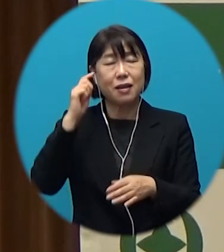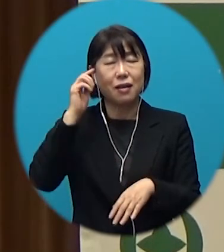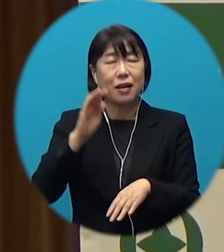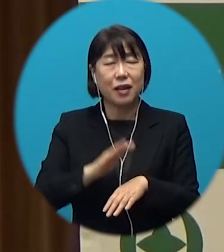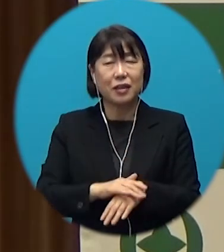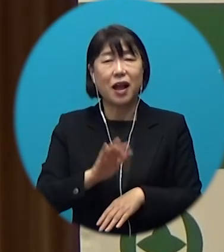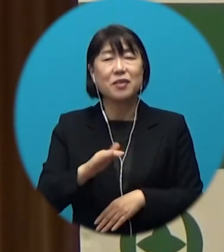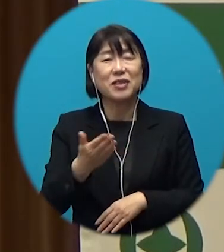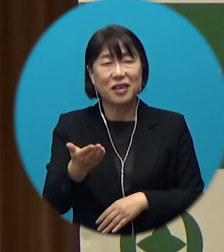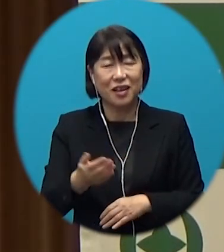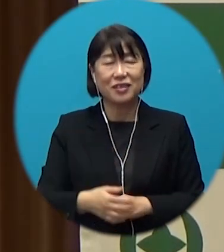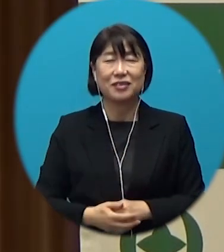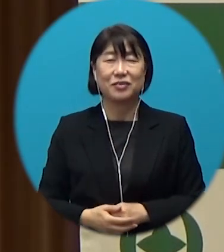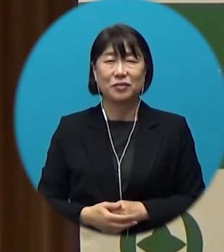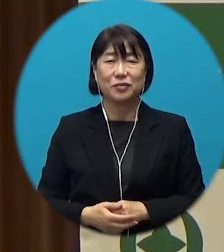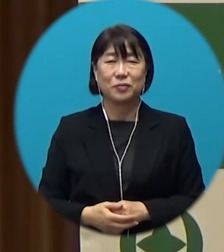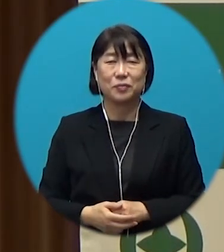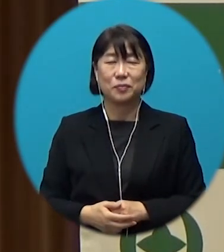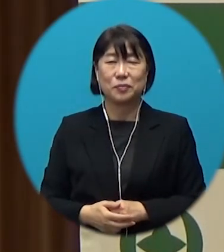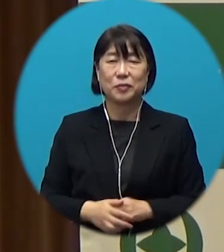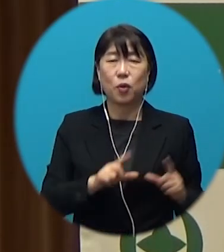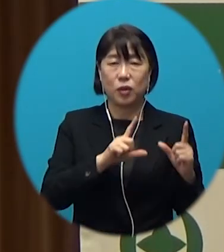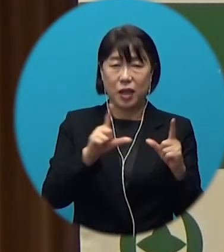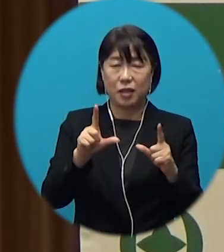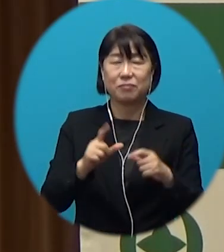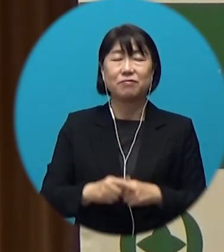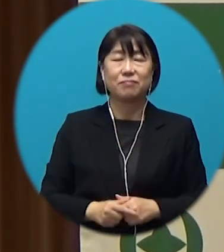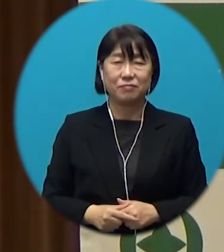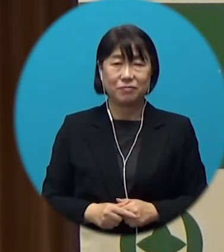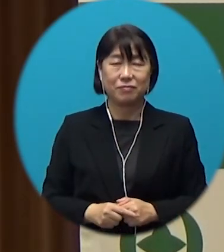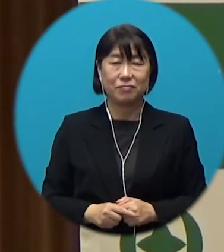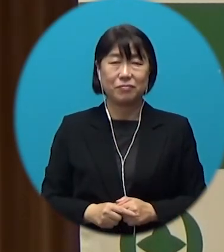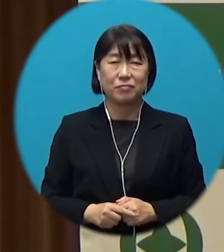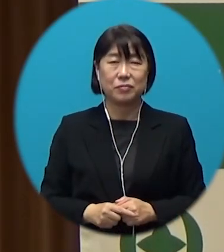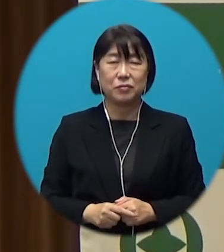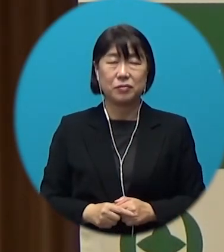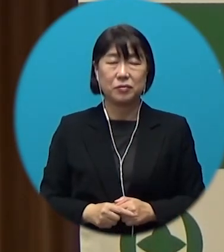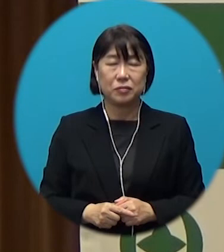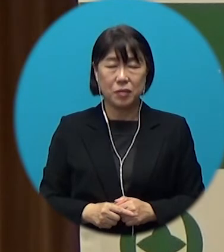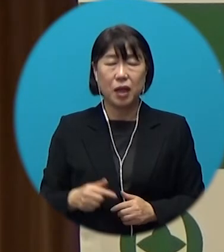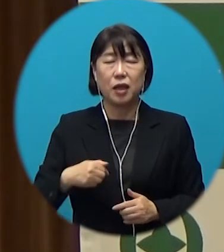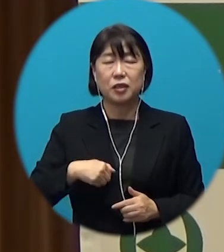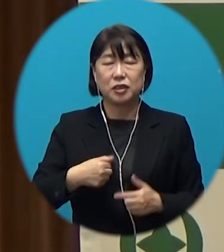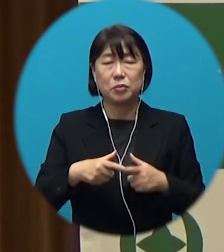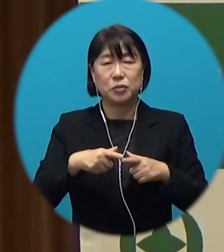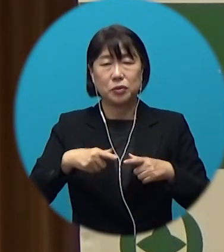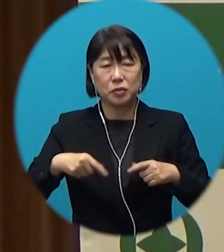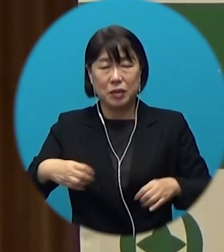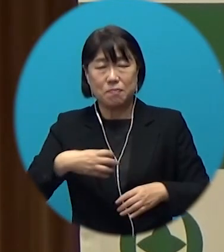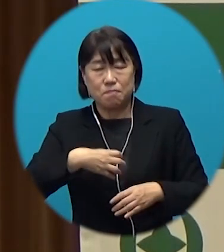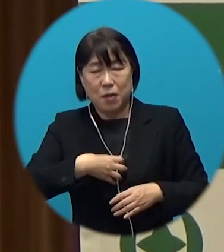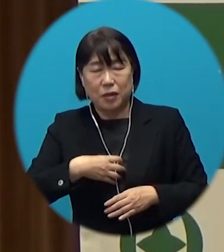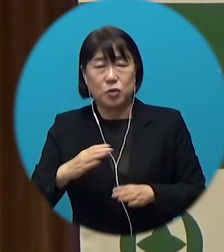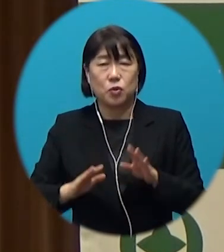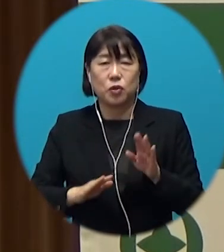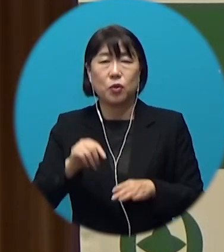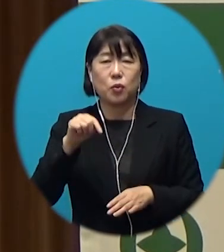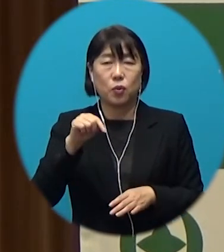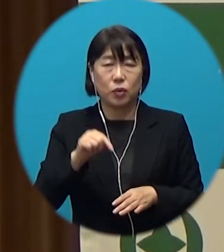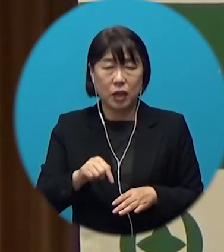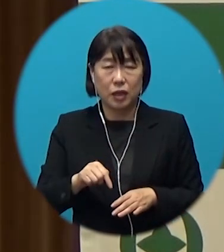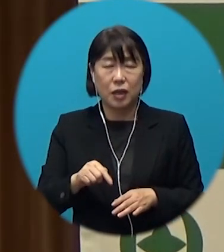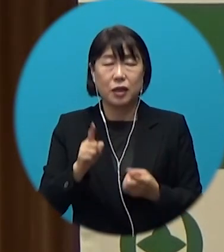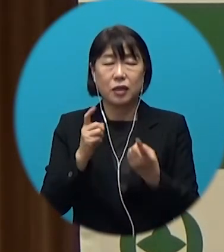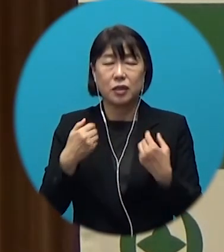ただきます。まあ、非常にあの、まあ、諸国の状況が危機迫る中でですね、その対策をされ